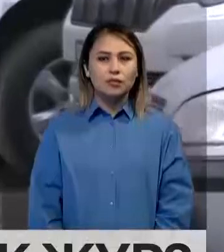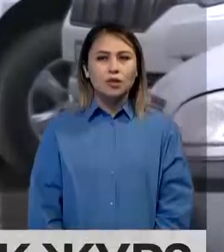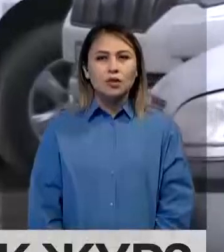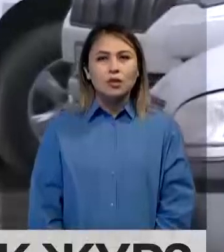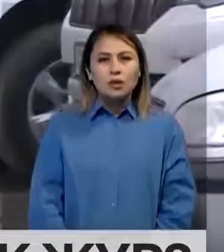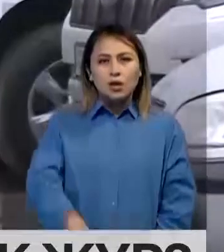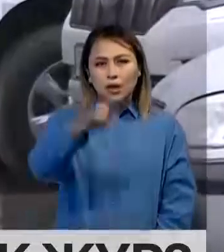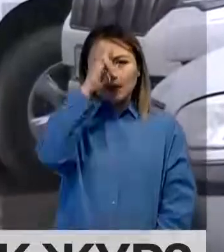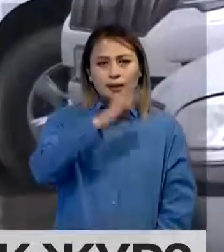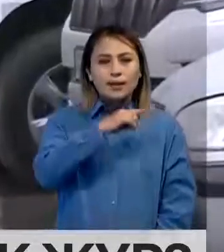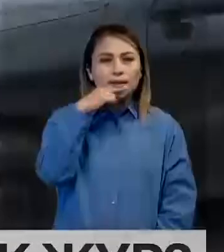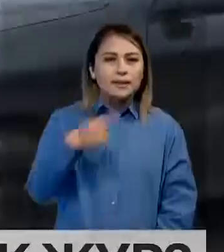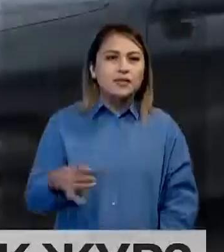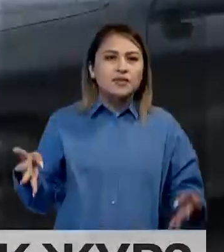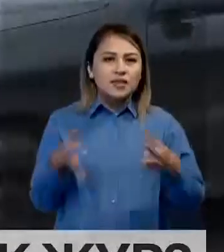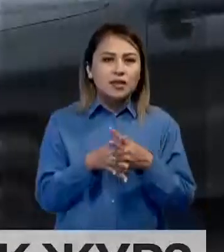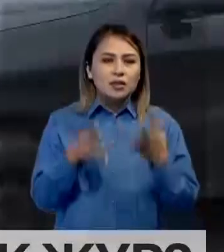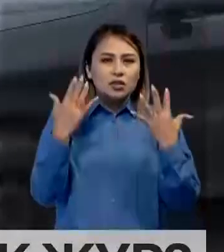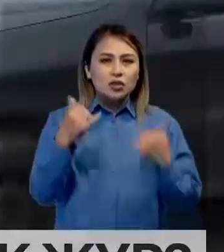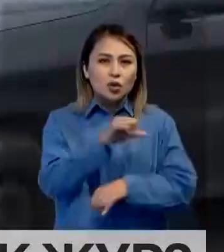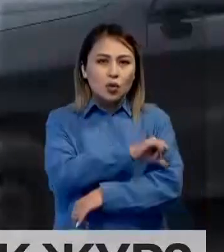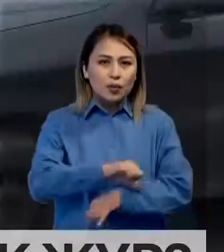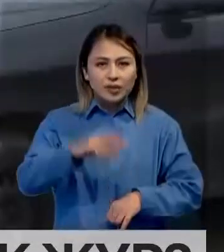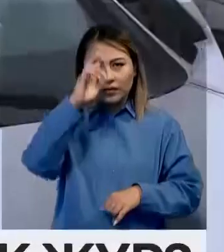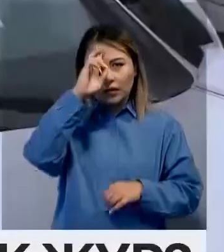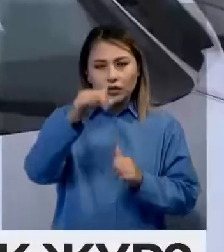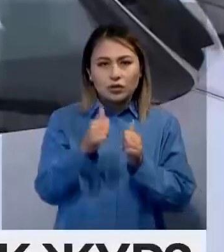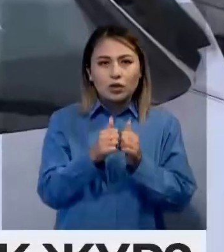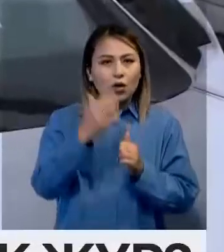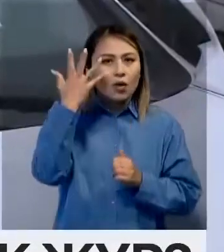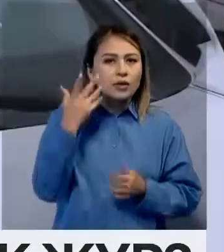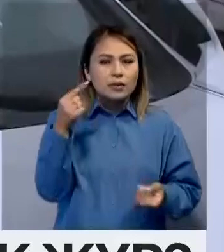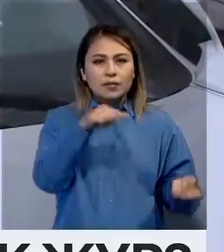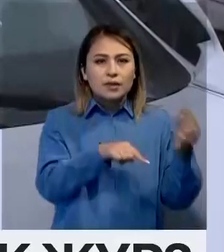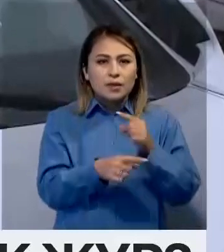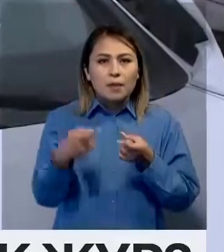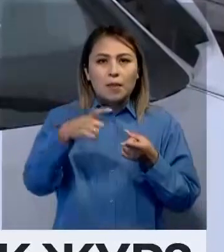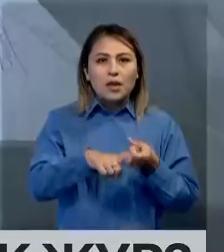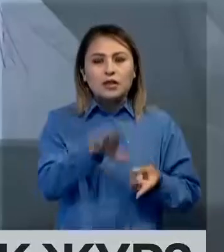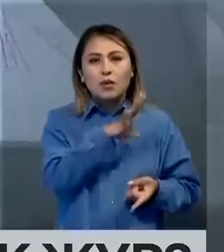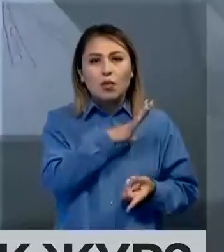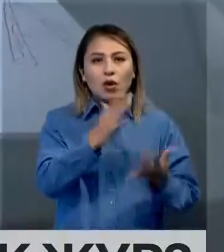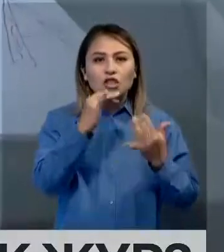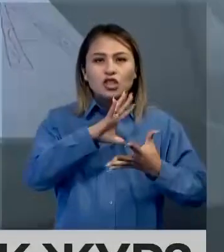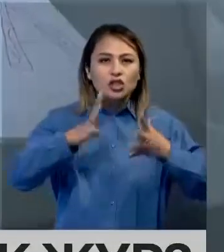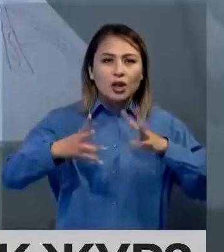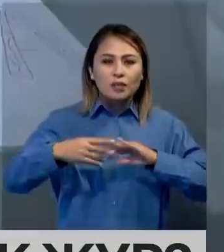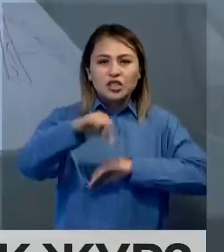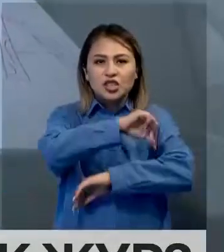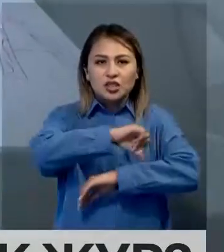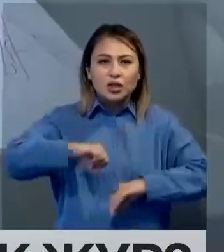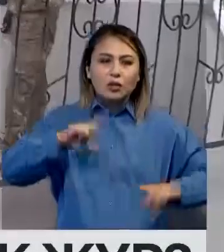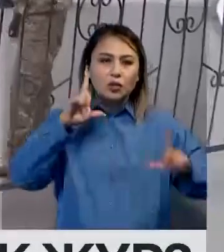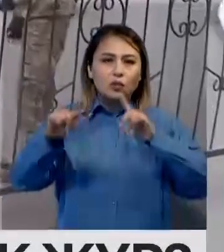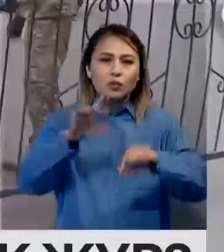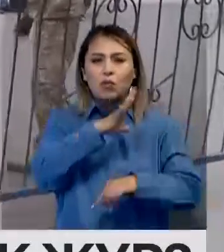Қазақстан мен Ресей Федерациясы көршілер жатқан қос мемлекеттің халқы қай кезде де бір-бірімен тығыз байланыста болды. Жалпы бұған дейін де шекарада кіріс-шығыс